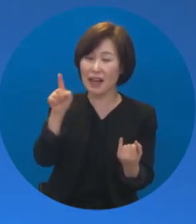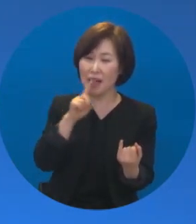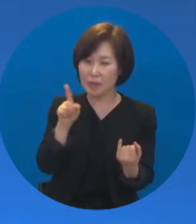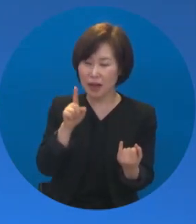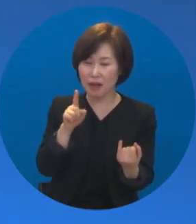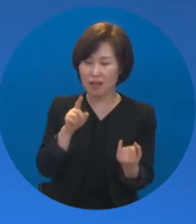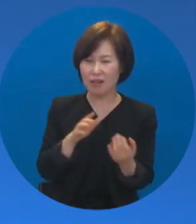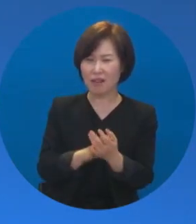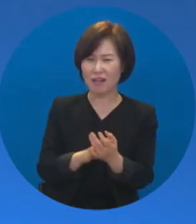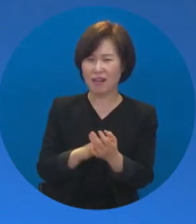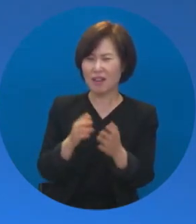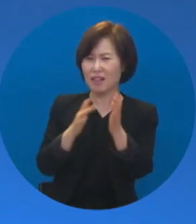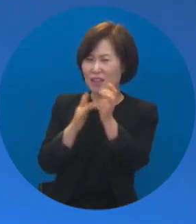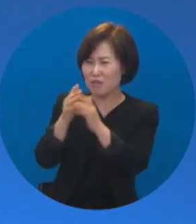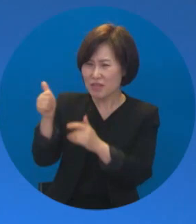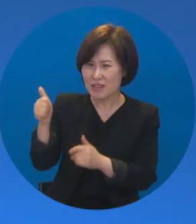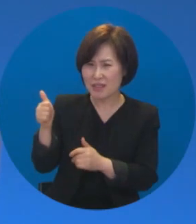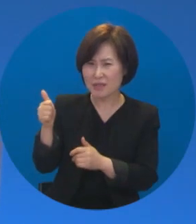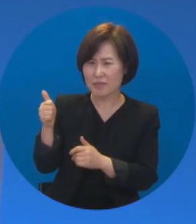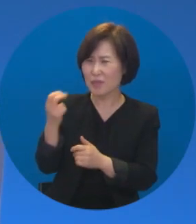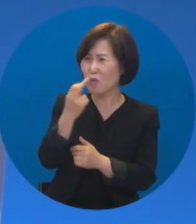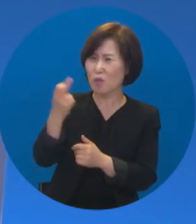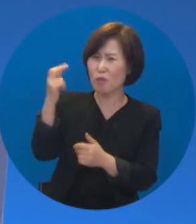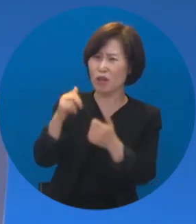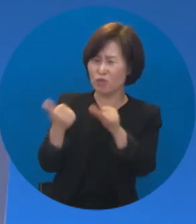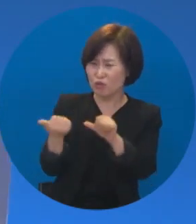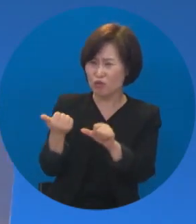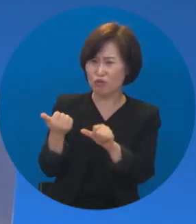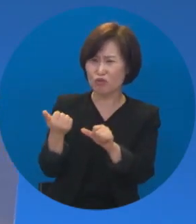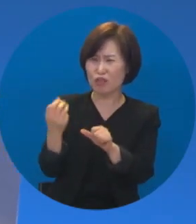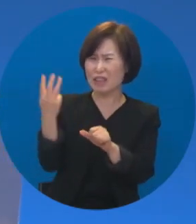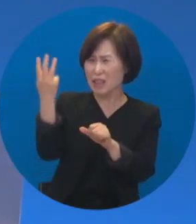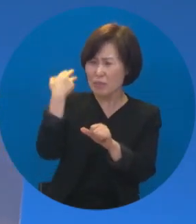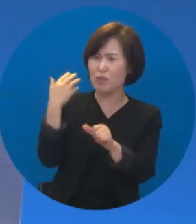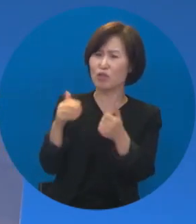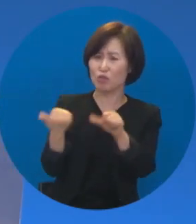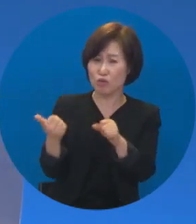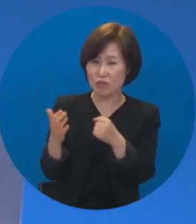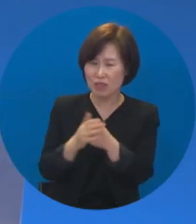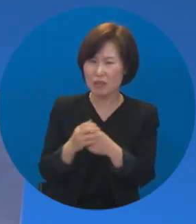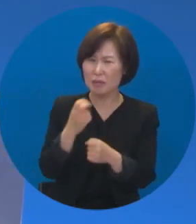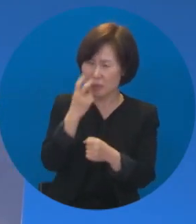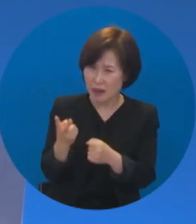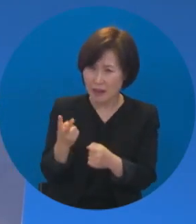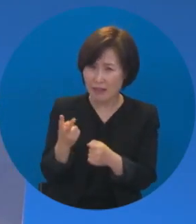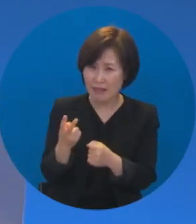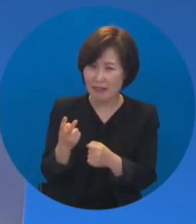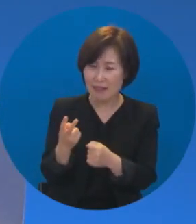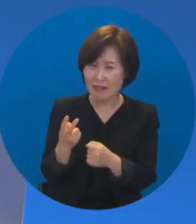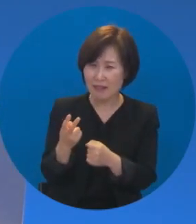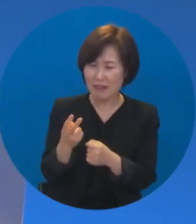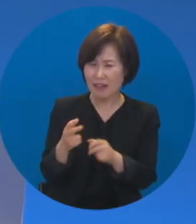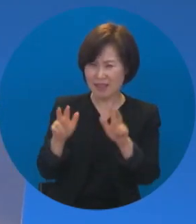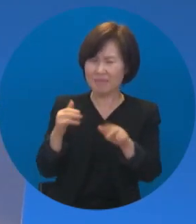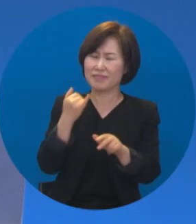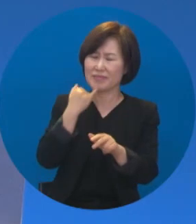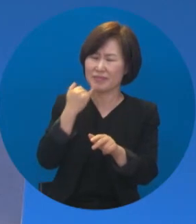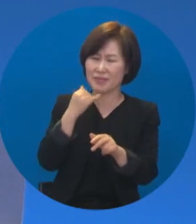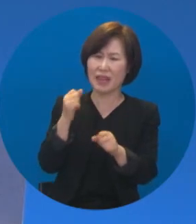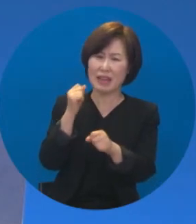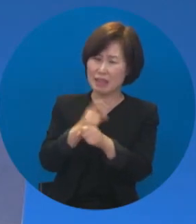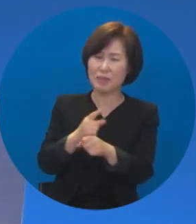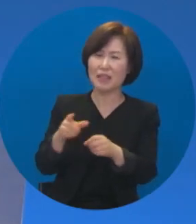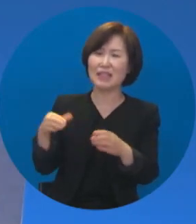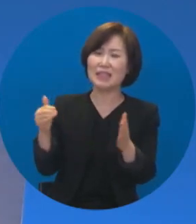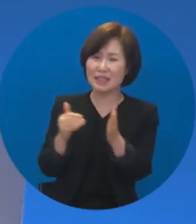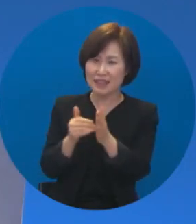지 4일이나 돼서 냄새가 납니다. 어떤 의미였겠어요? 예수님 괜찮아요. 괜한 짓 하지 마세요. 그렇게